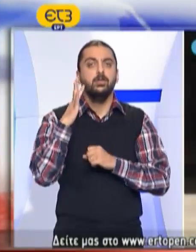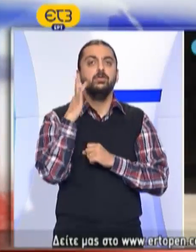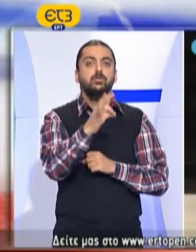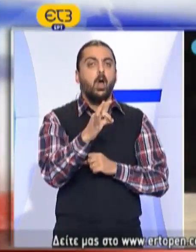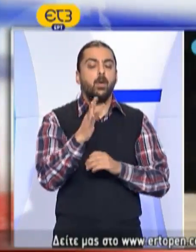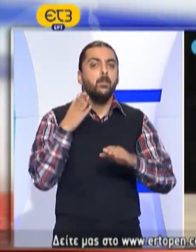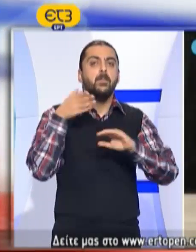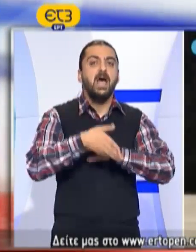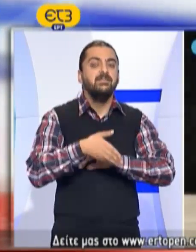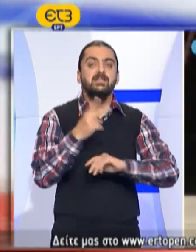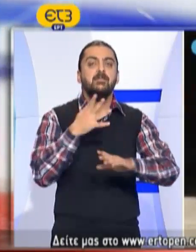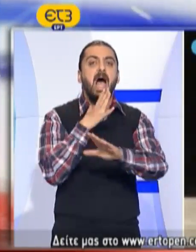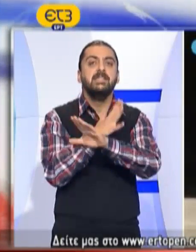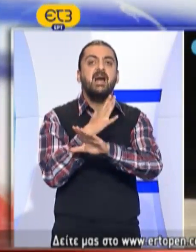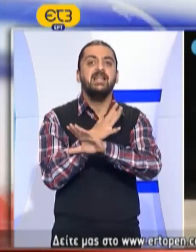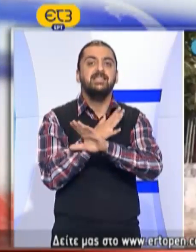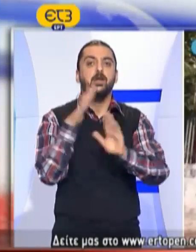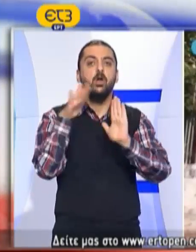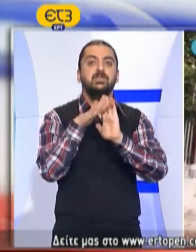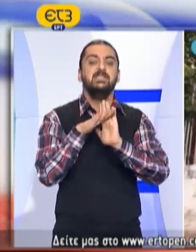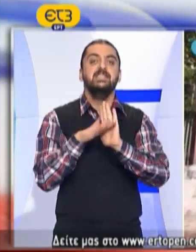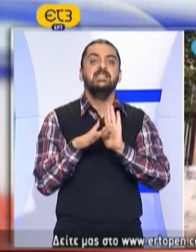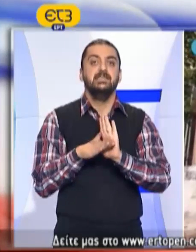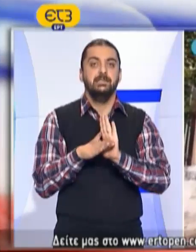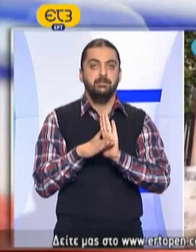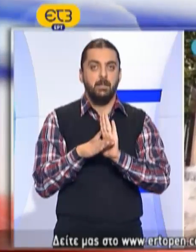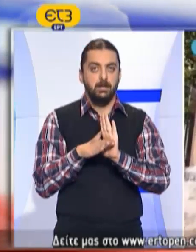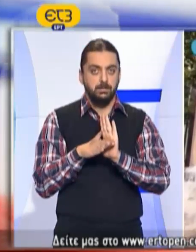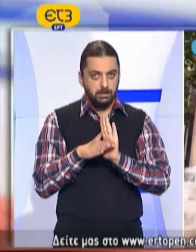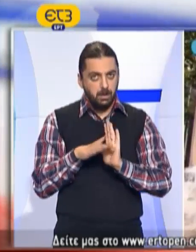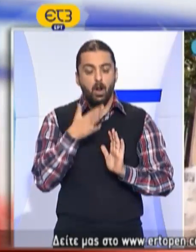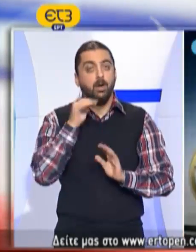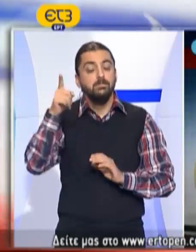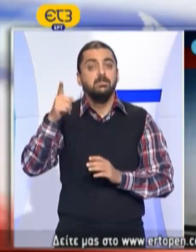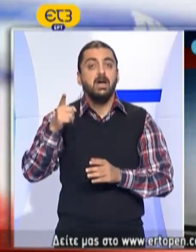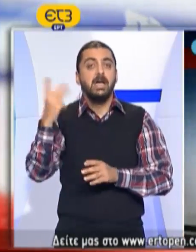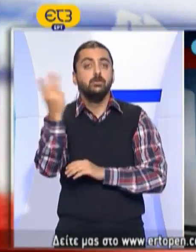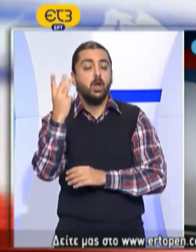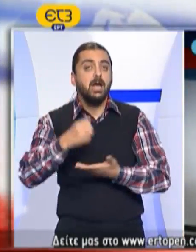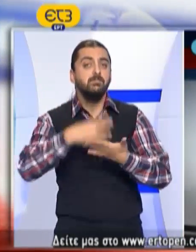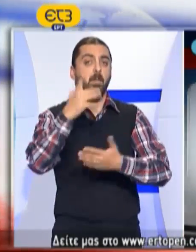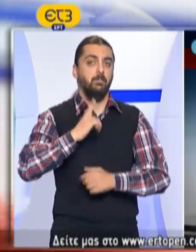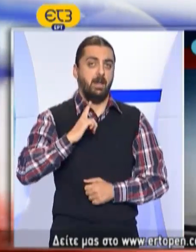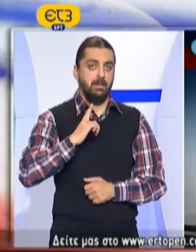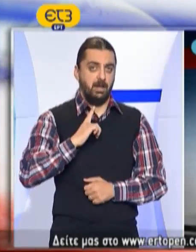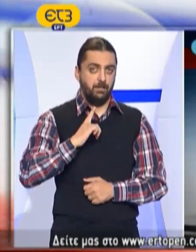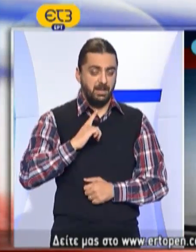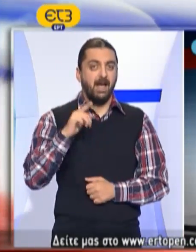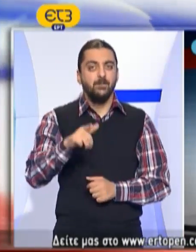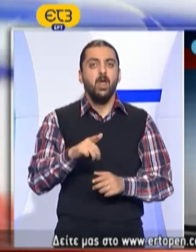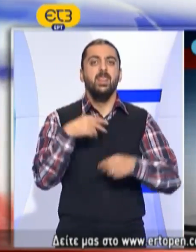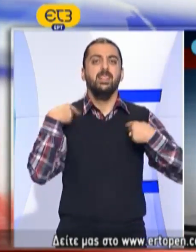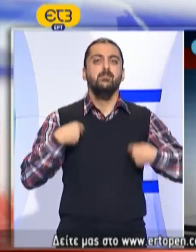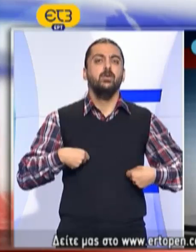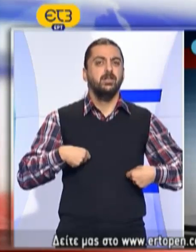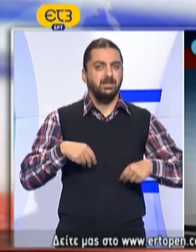παρεμβάσεις στο ασφαλιστικό σύστημα, οι οποίες τελούν υπό την αξιολόγηση της Τρόικας. Οι δαπάνες του Προγράμματος Δημοσίων Επενδύσεων